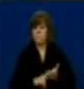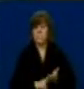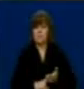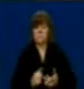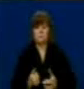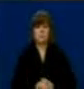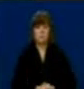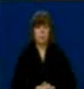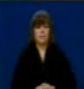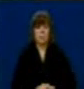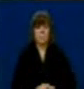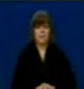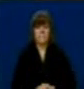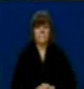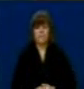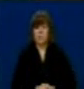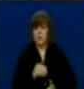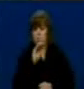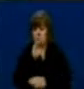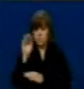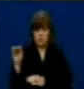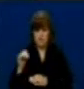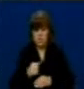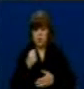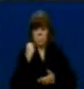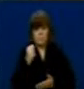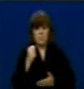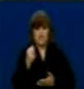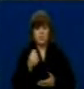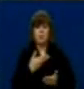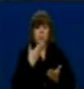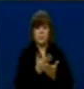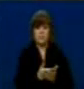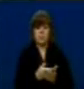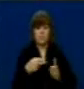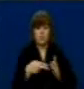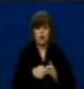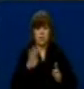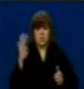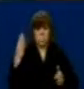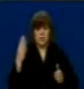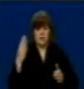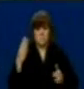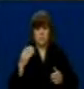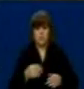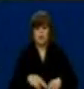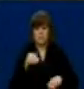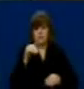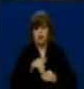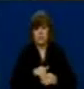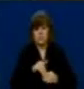dobishëm. Prandaj, ju bëj thirrje që ky buxhet i propozuar për vitin 2014